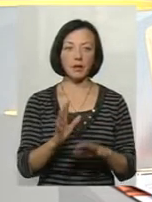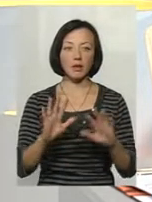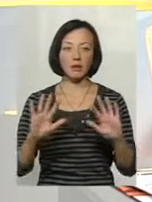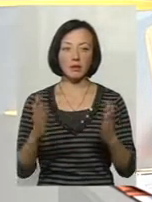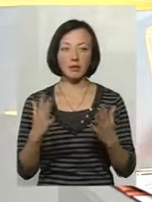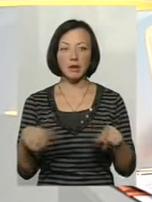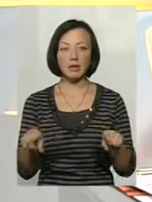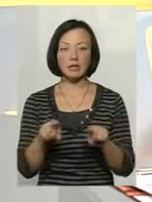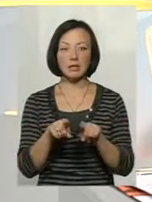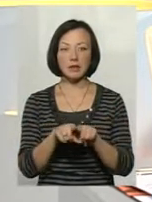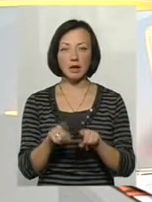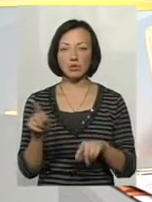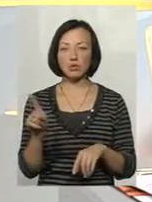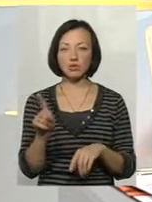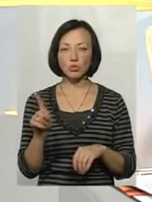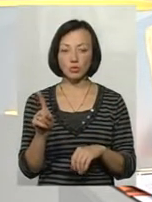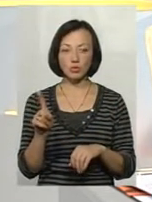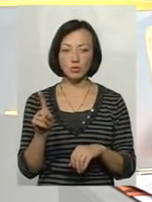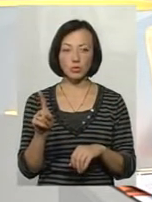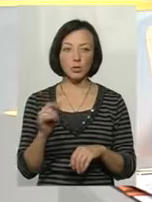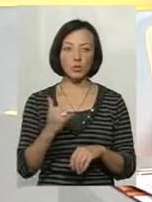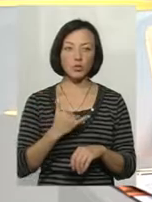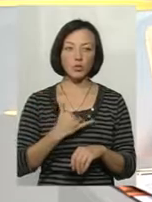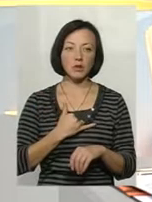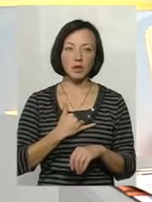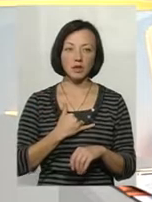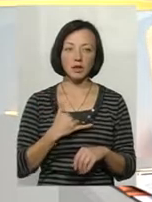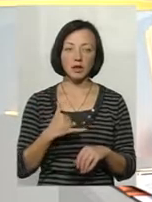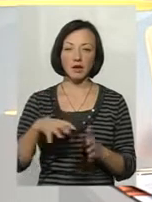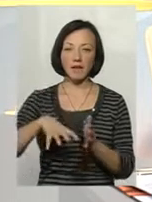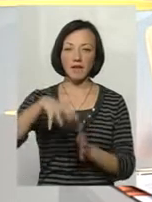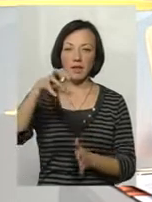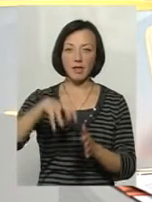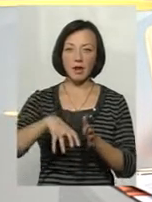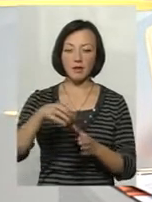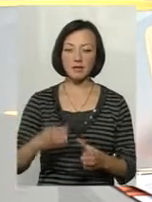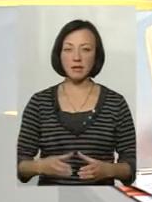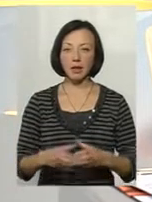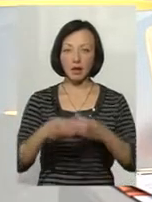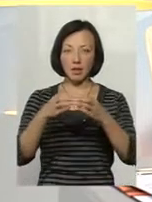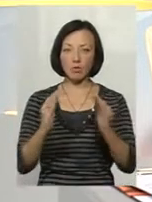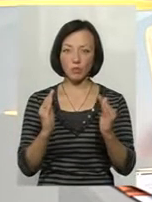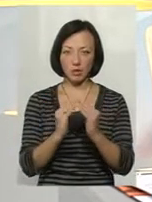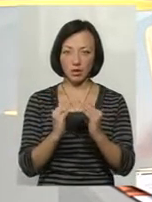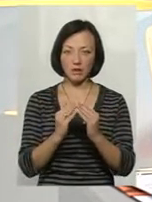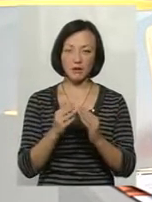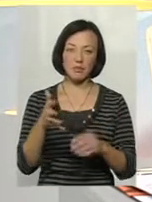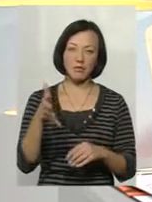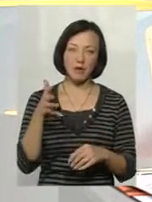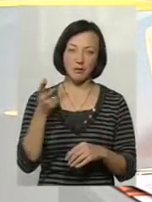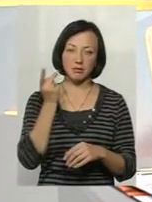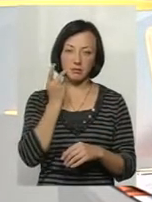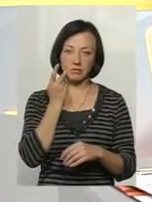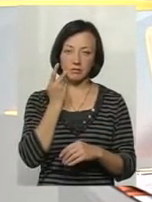Трапляється так, що в наших вентиляційних каналах будинків, 5-поверхових